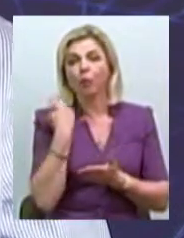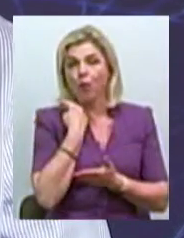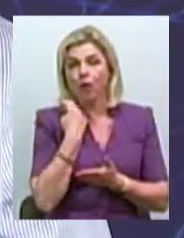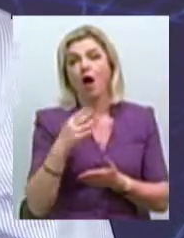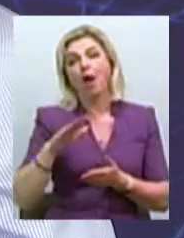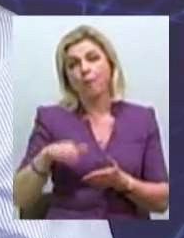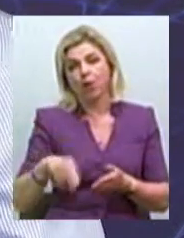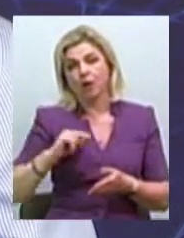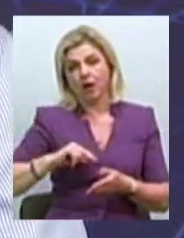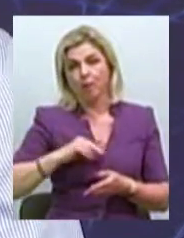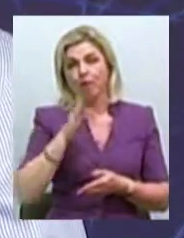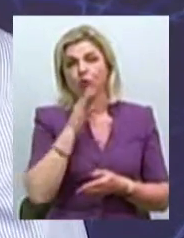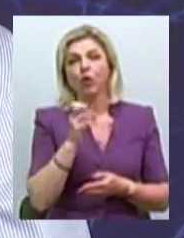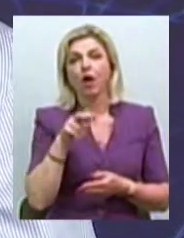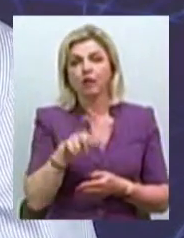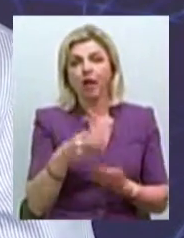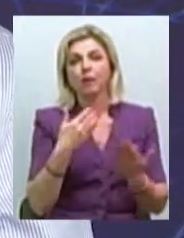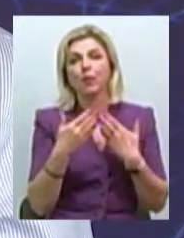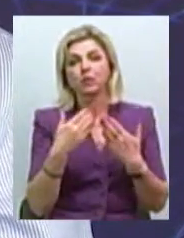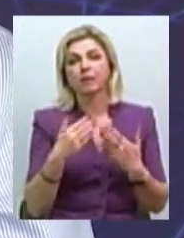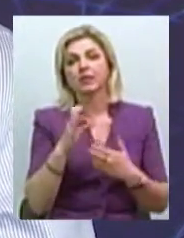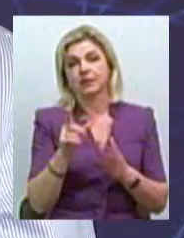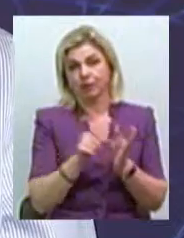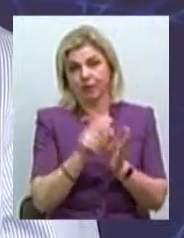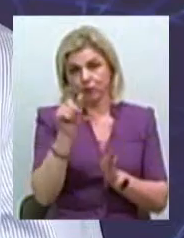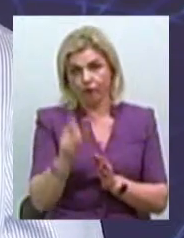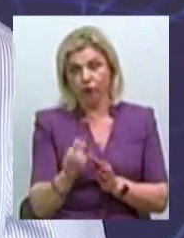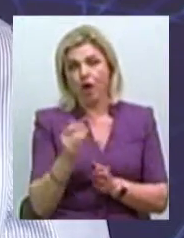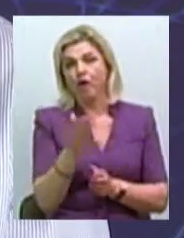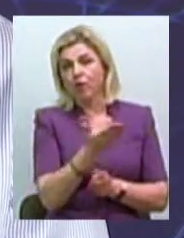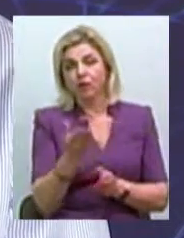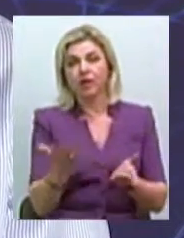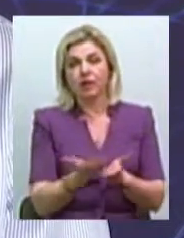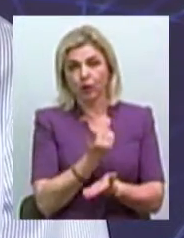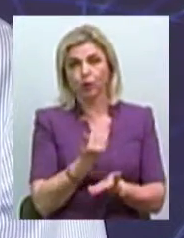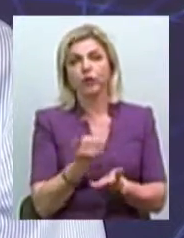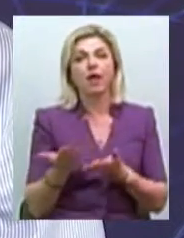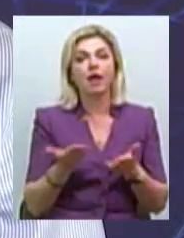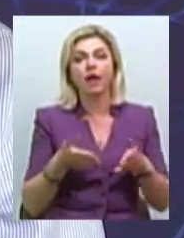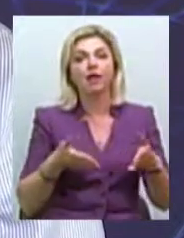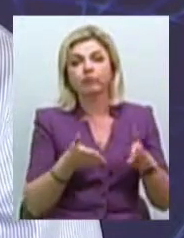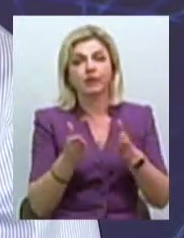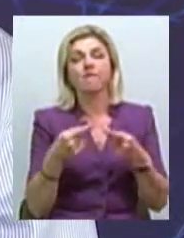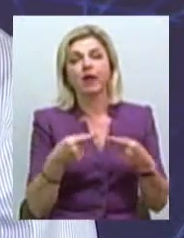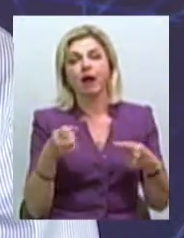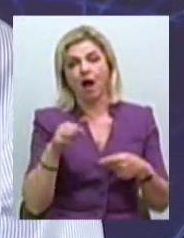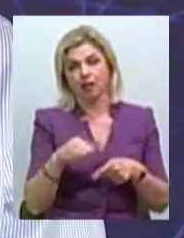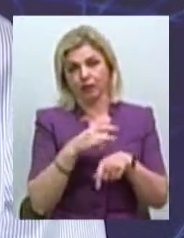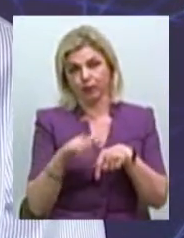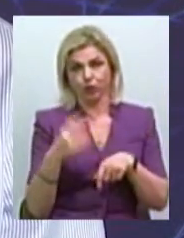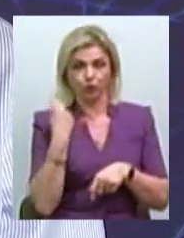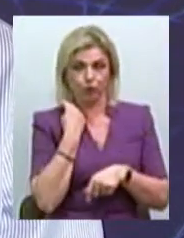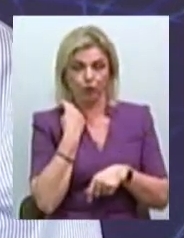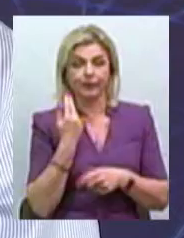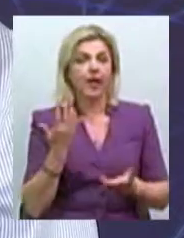потім працівник водоканалу поспілкується з нашим абонентом, і вони знайдуть якийсь варіант погашення боргу.